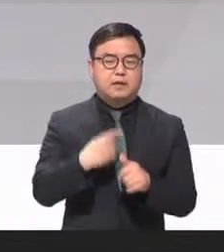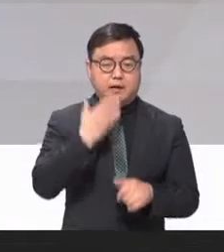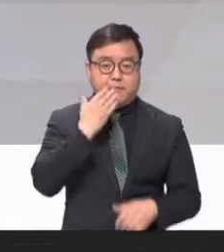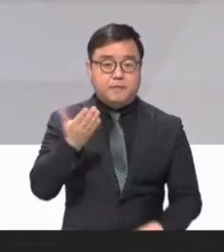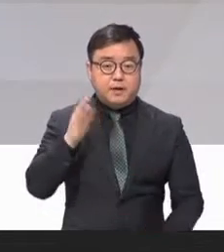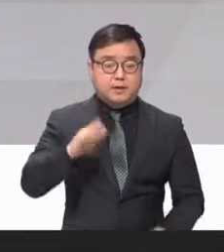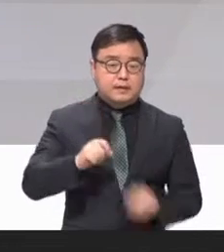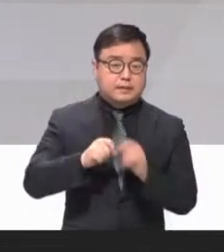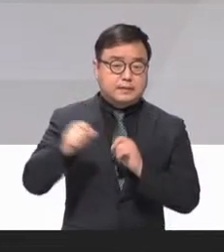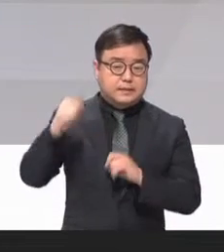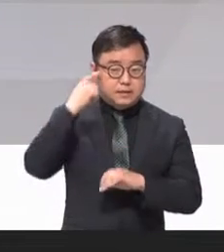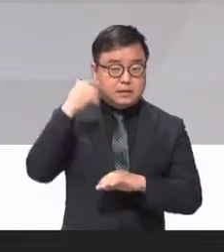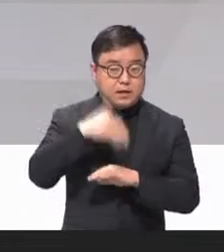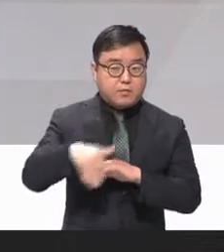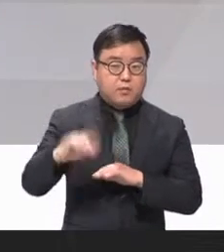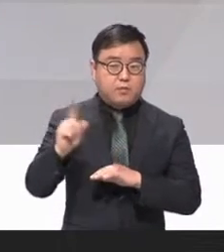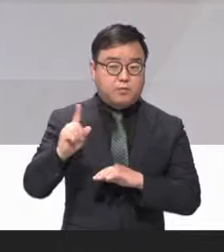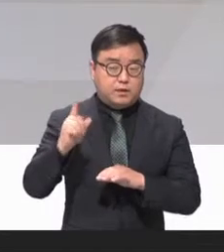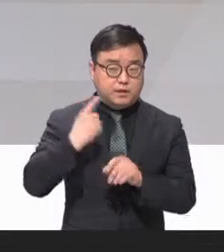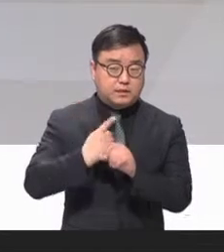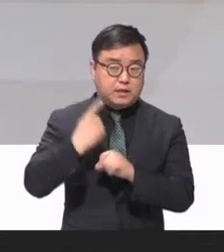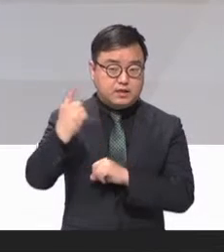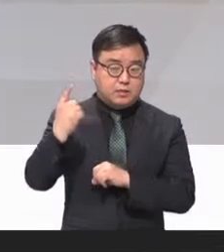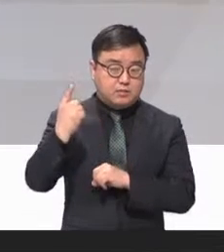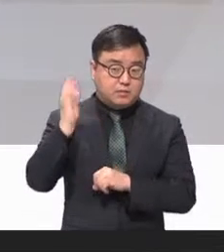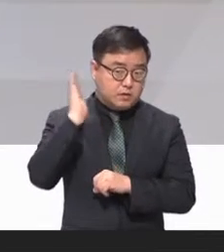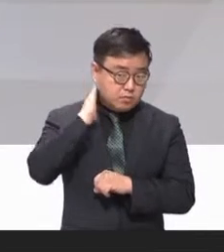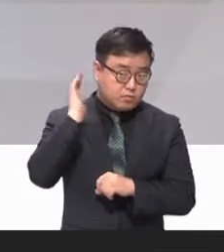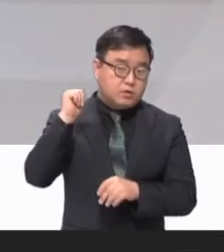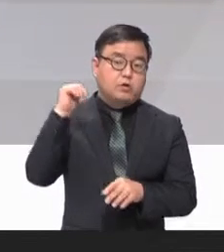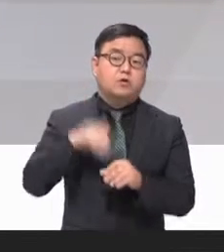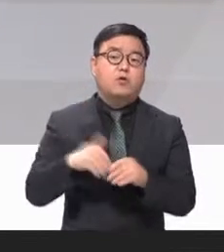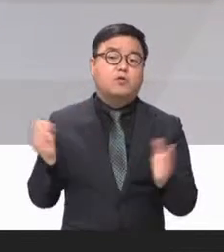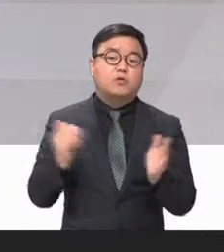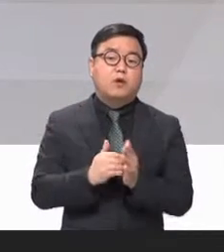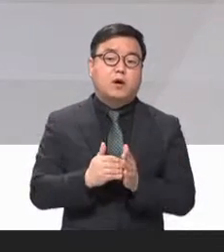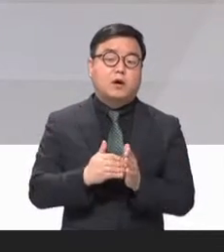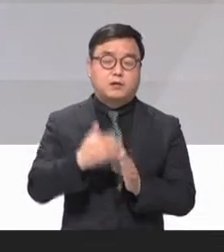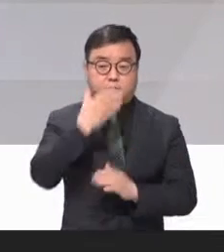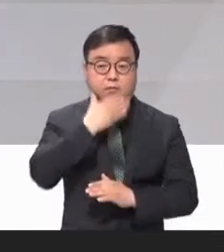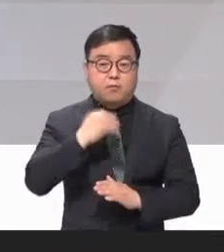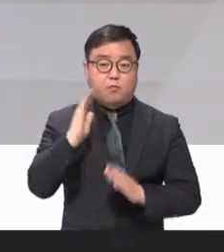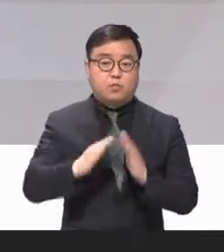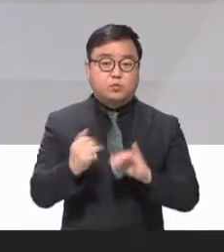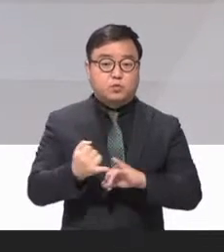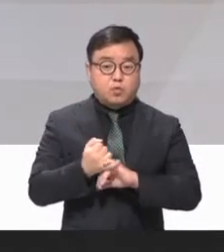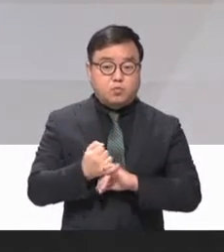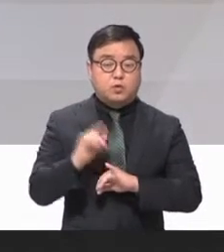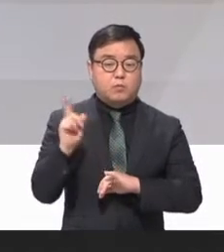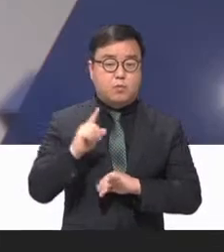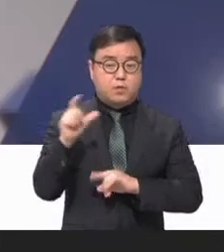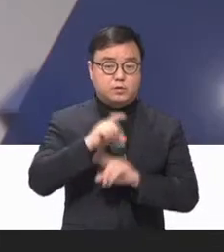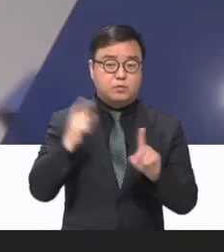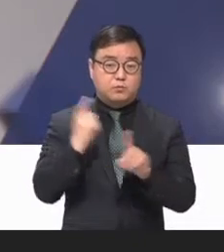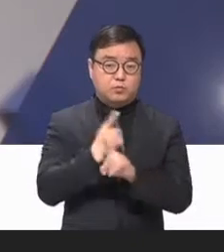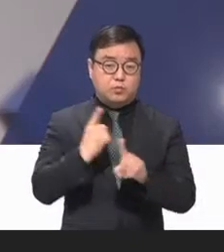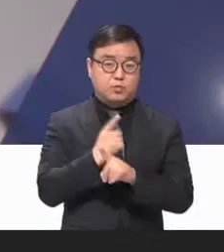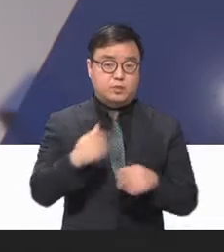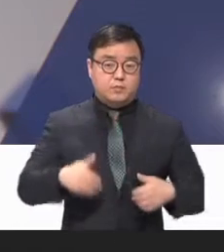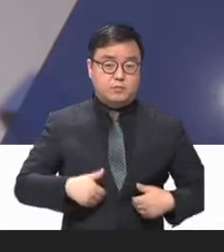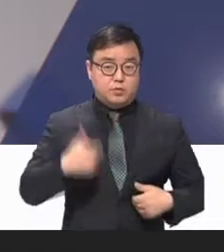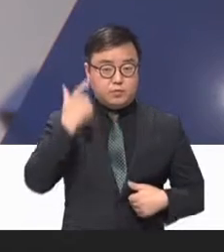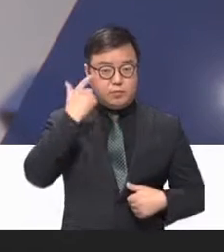한번 봐보죠. 그렇다면 뭐 총선 내년 또 대선까지 네. 우리 복지 공약들이 좀 어떤 것들이 좀 더 보완이 돼야 될까요?